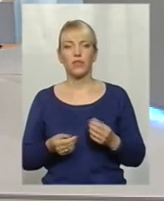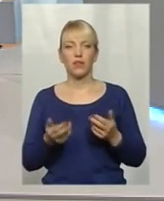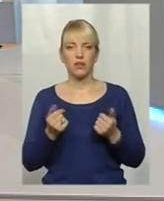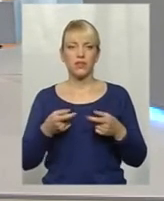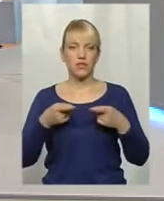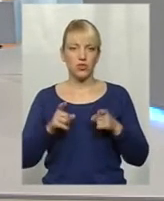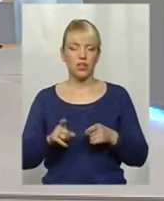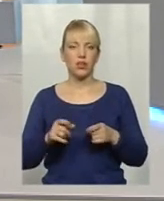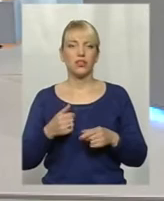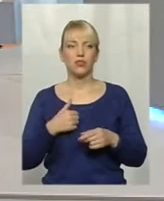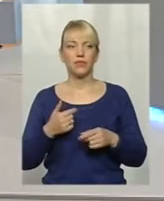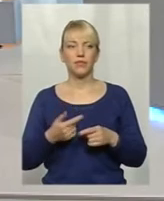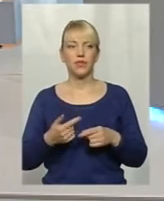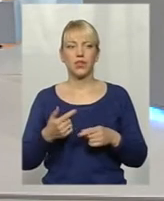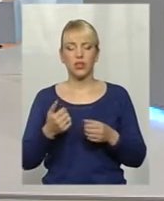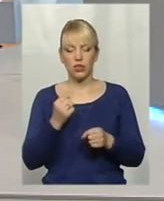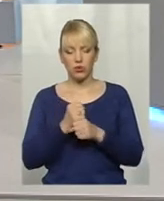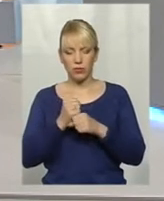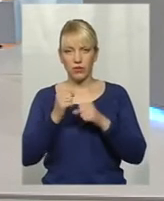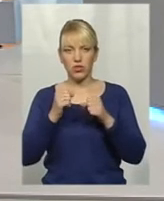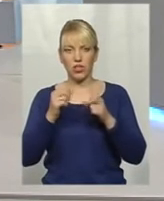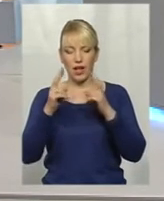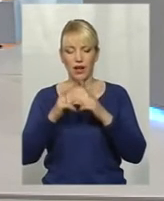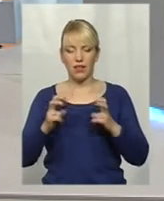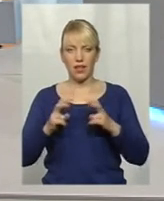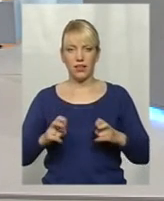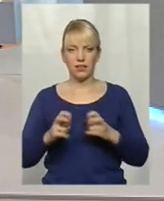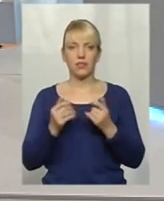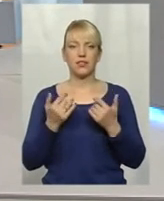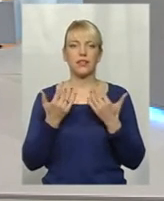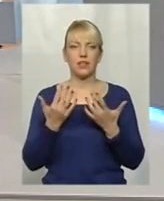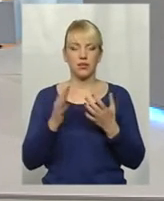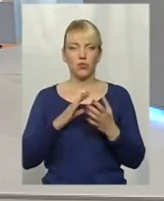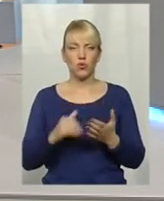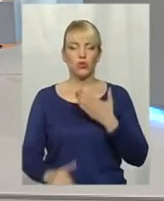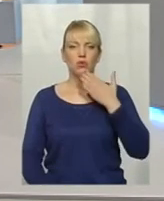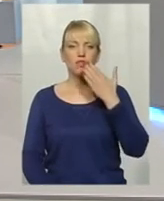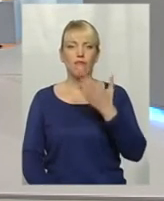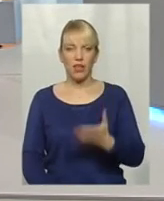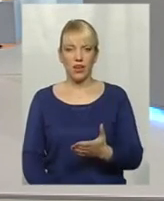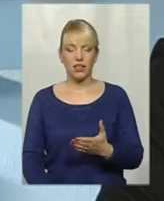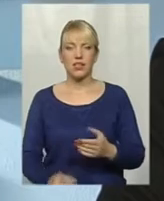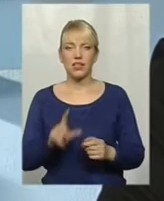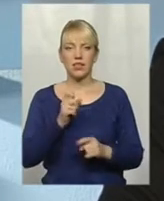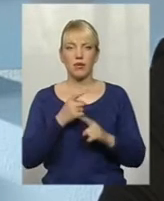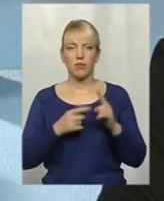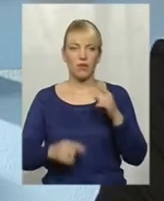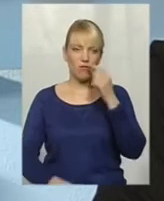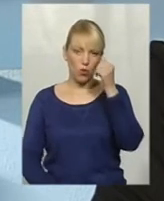Звичайно, здійснивши аналітику, аналіз кількості звернень, за півроку минулого